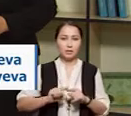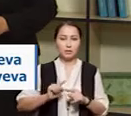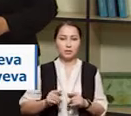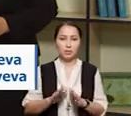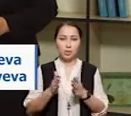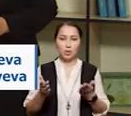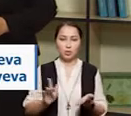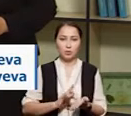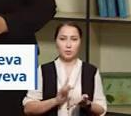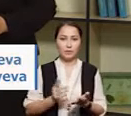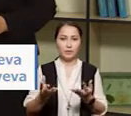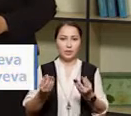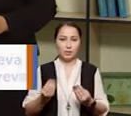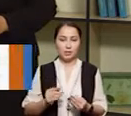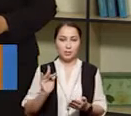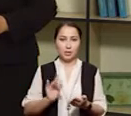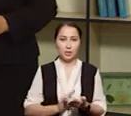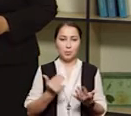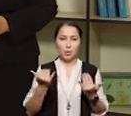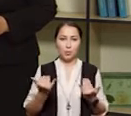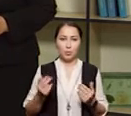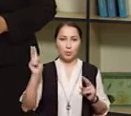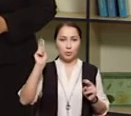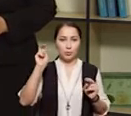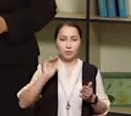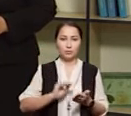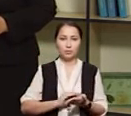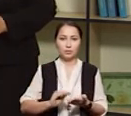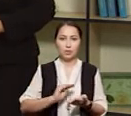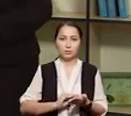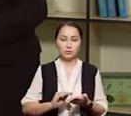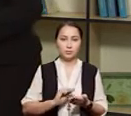Kitob daftaringizni olib, daftariga bugungi mavzuni yozib oling.